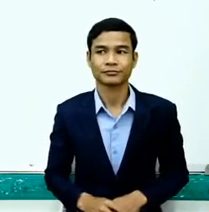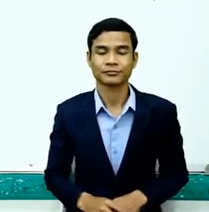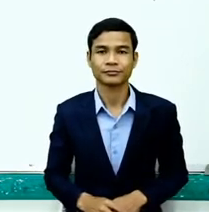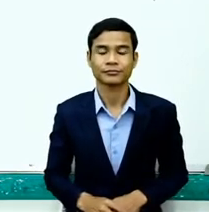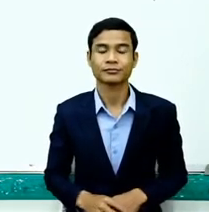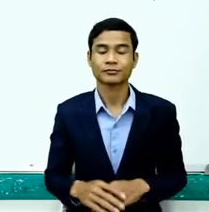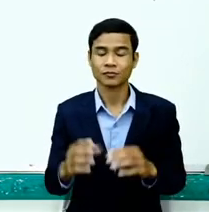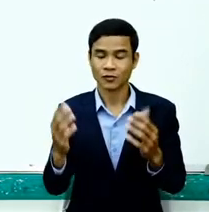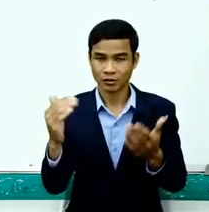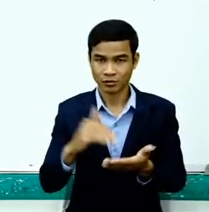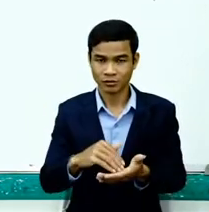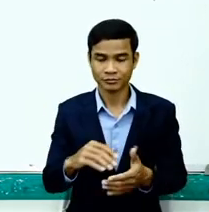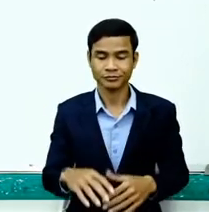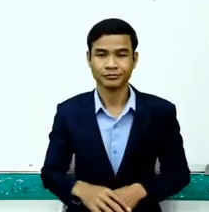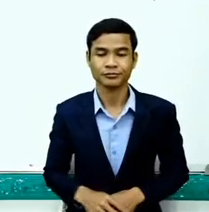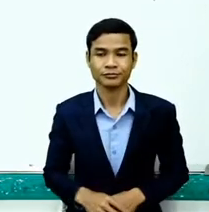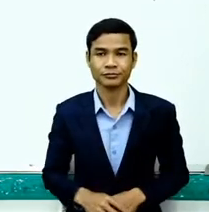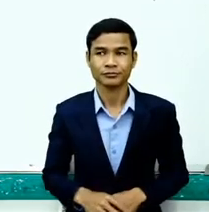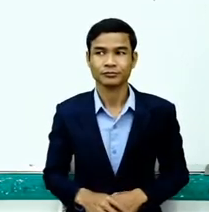mà đòn tiết